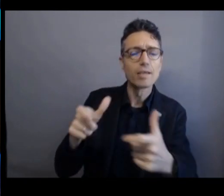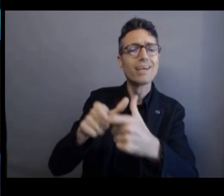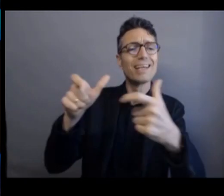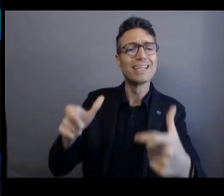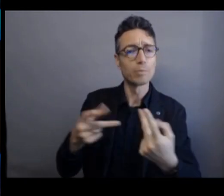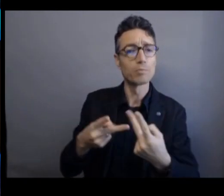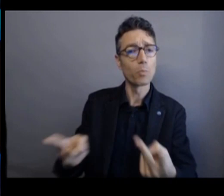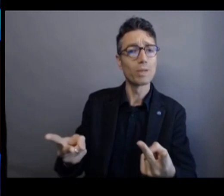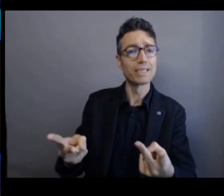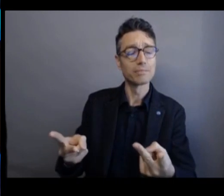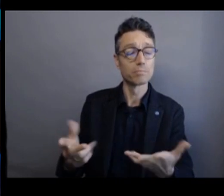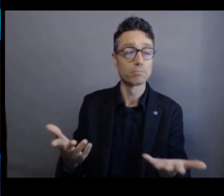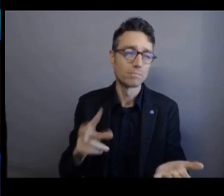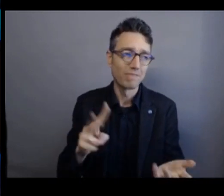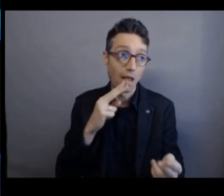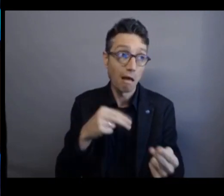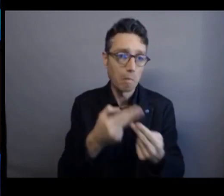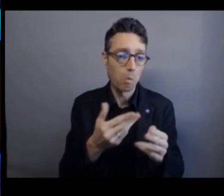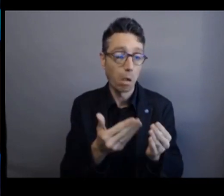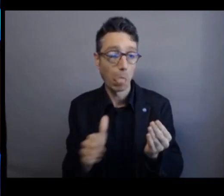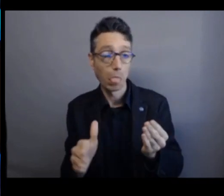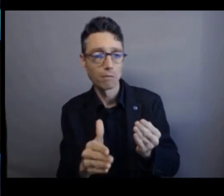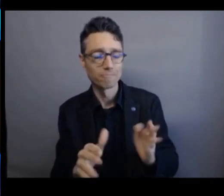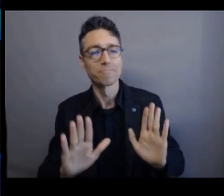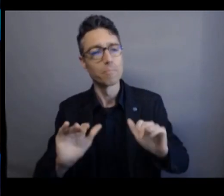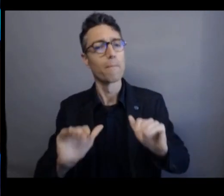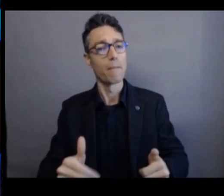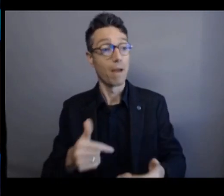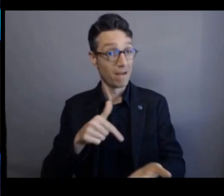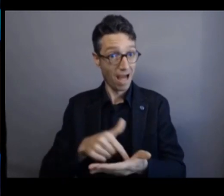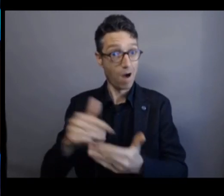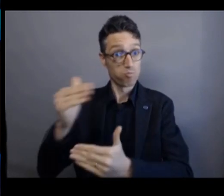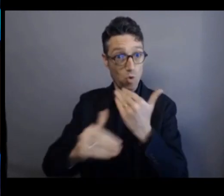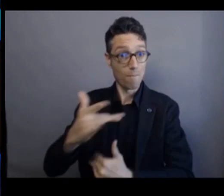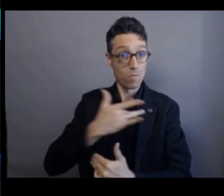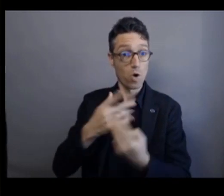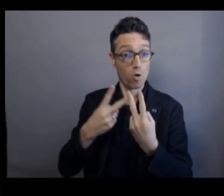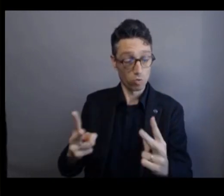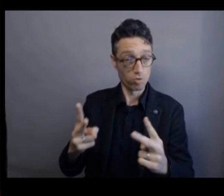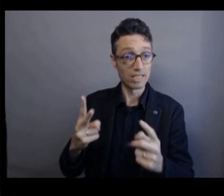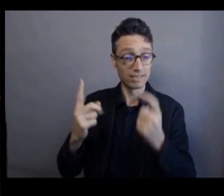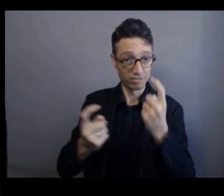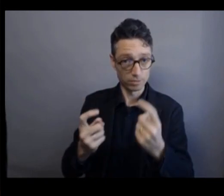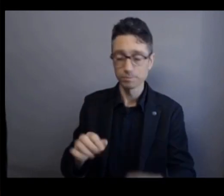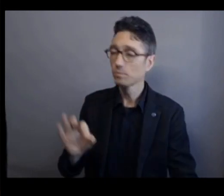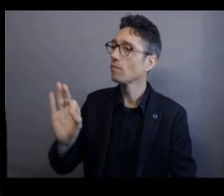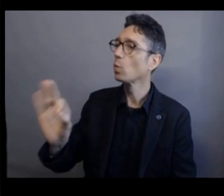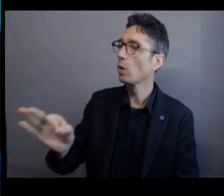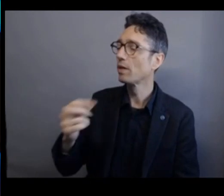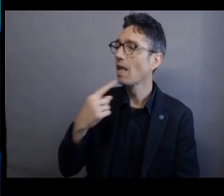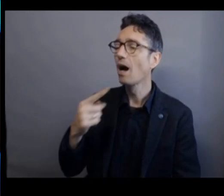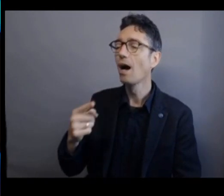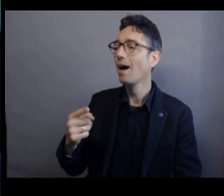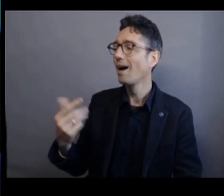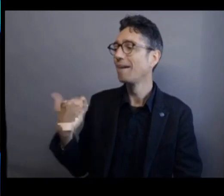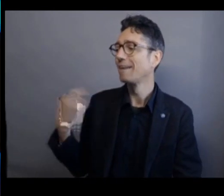votre question, mais le sujet est quand même posé dans ces programmes. On ne veut pas que le design, c'était le sens de la question sur le chat. Effectivement,